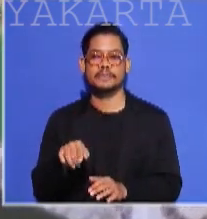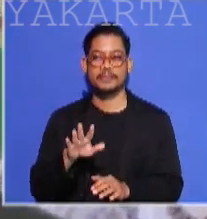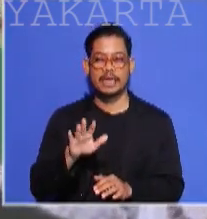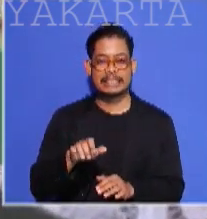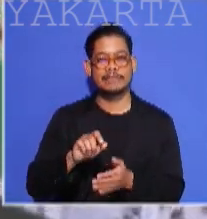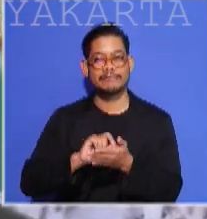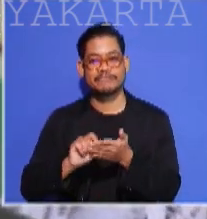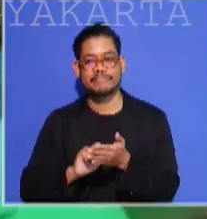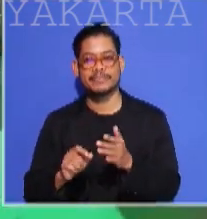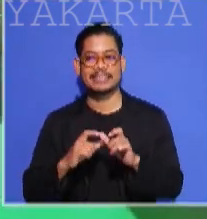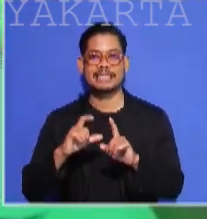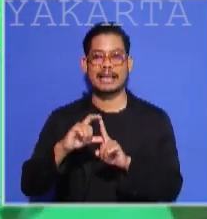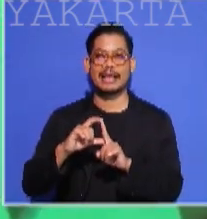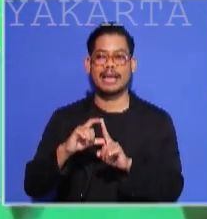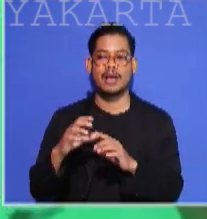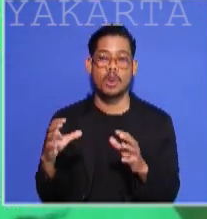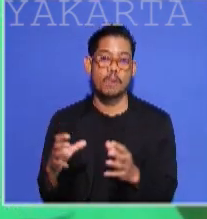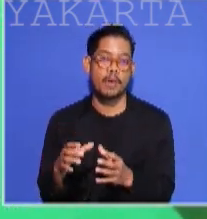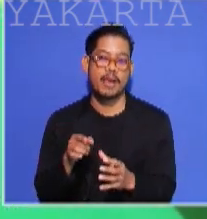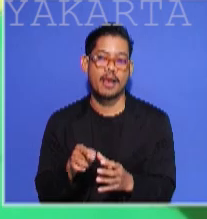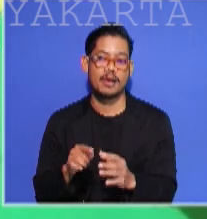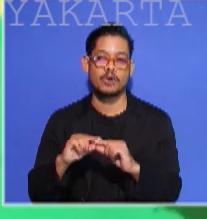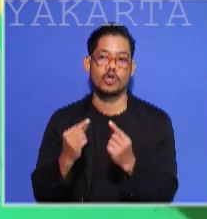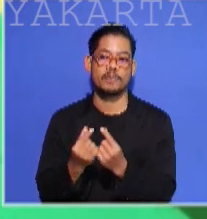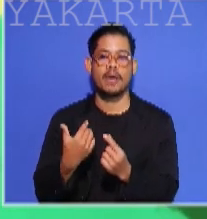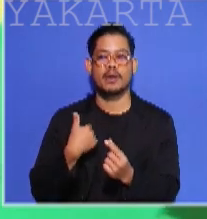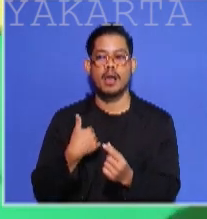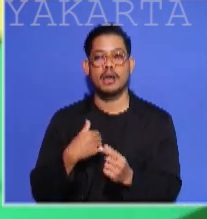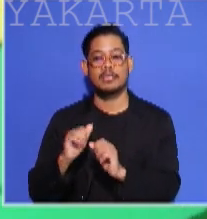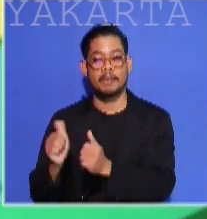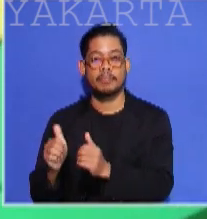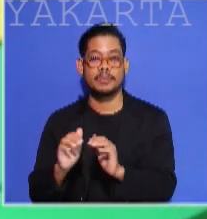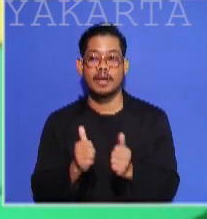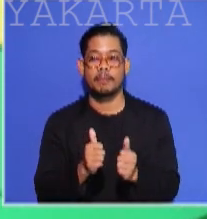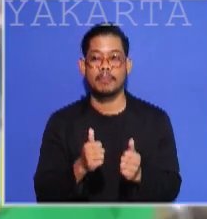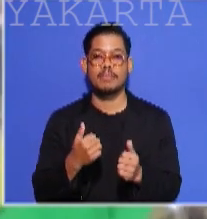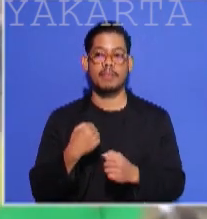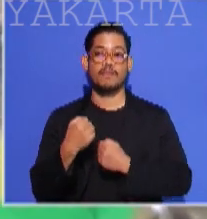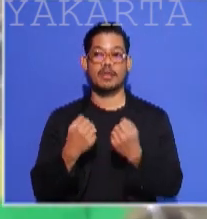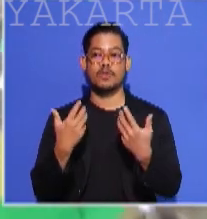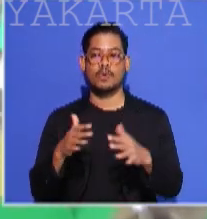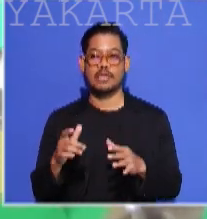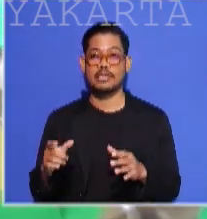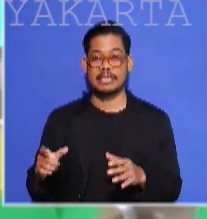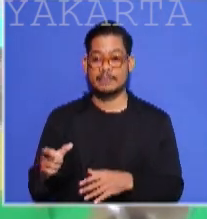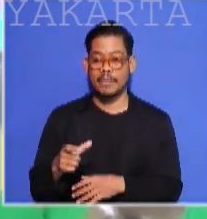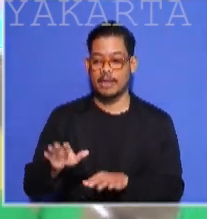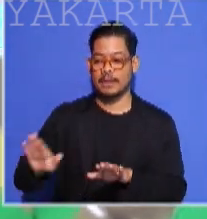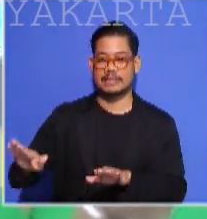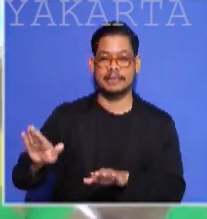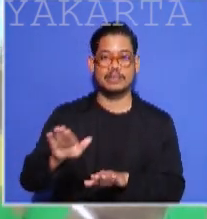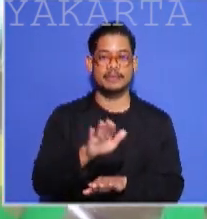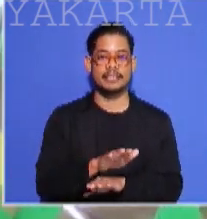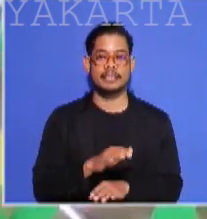dasar. Kekompakan penampilan grup tidak bisa lepas dari persiapan yang dilakukan di Kapanewon masing-masing. Di